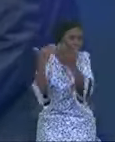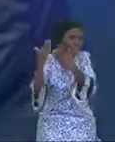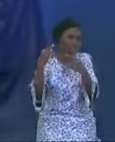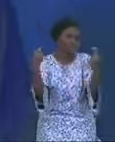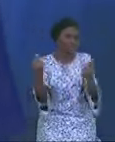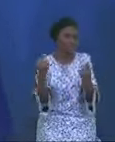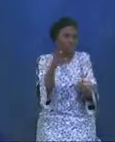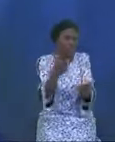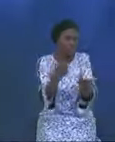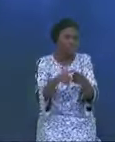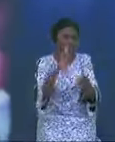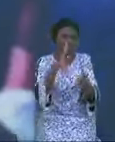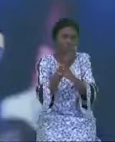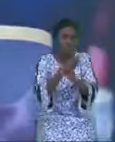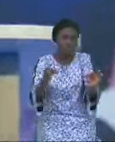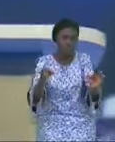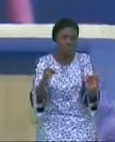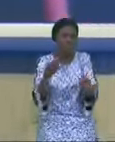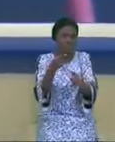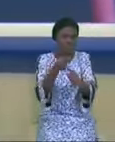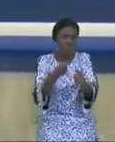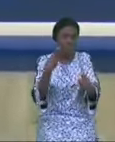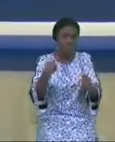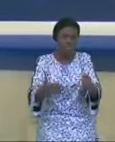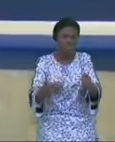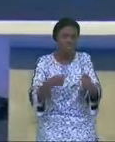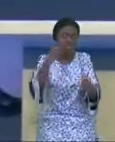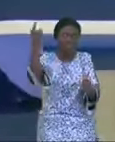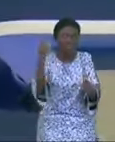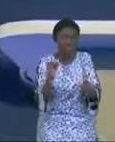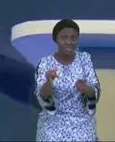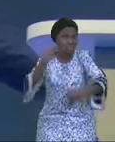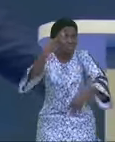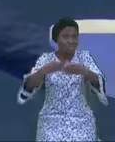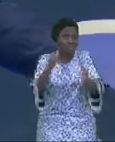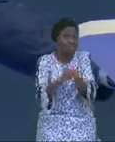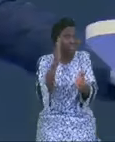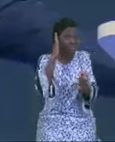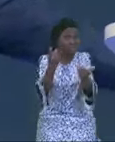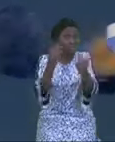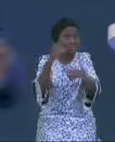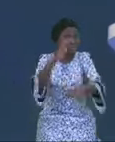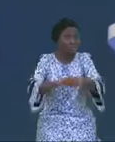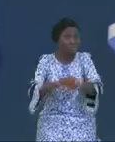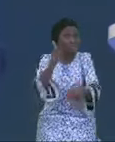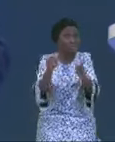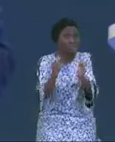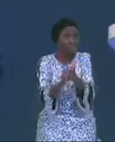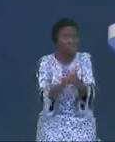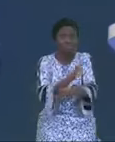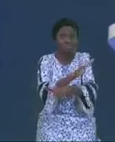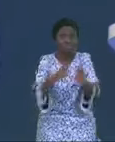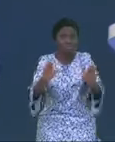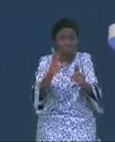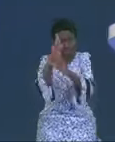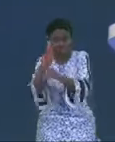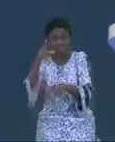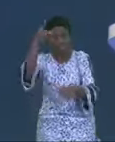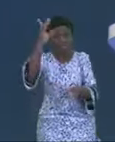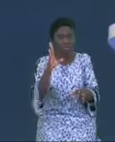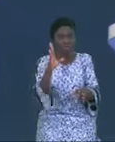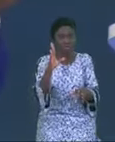éternel qui vient sur ceux qui disent notre Dieu qui ne